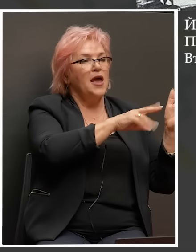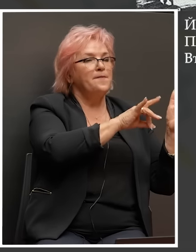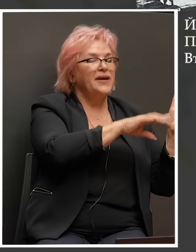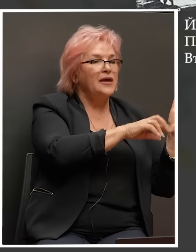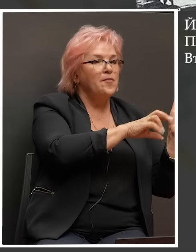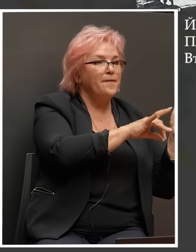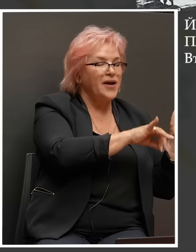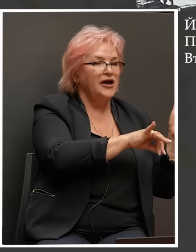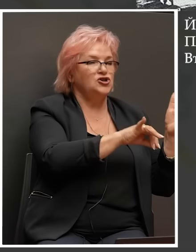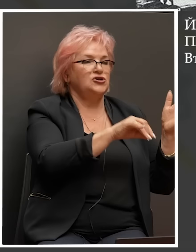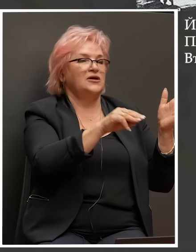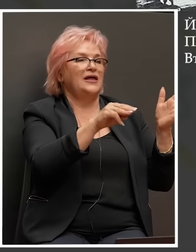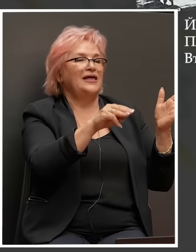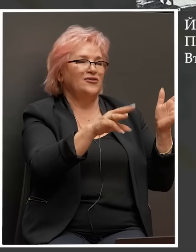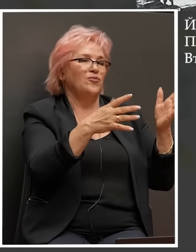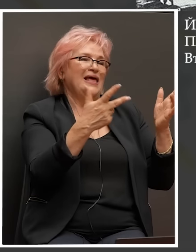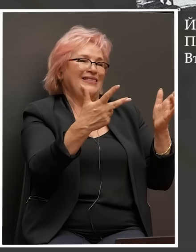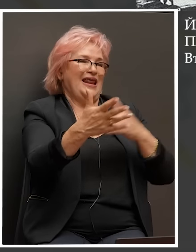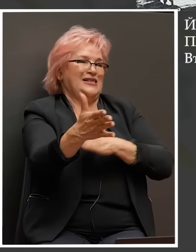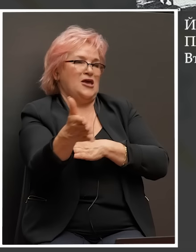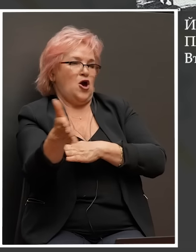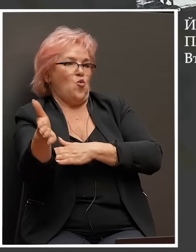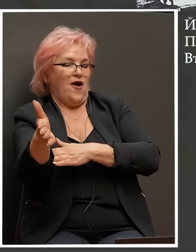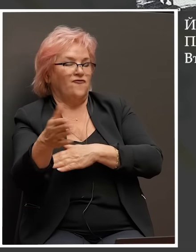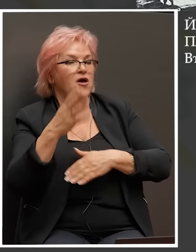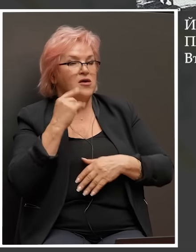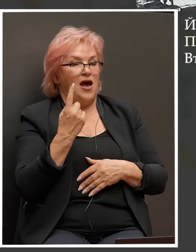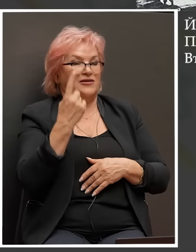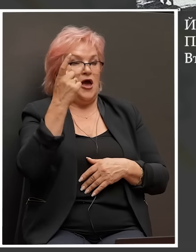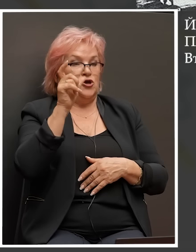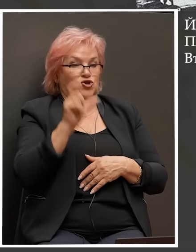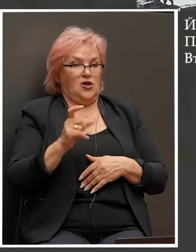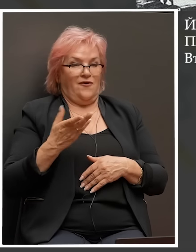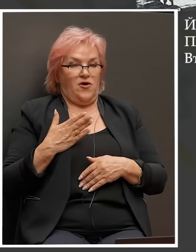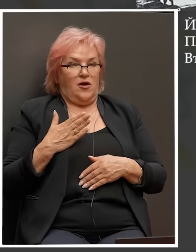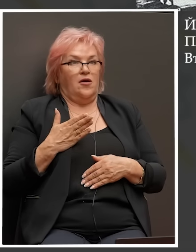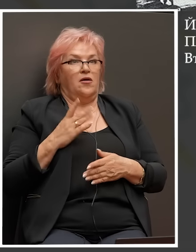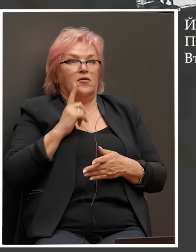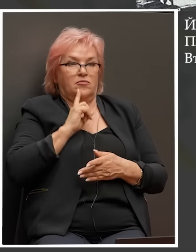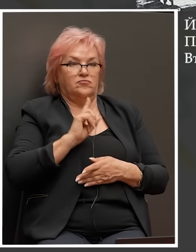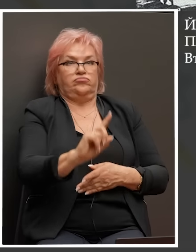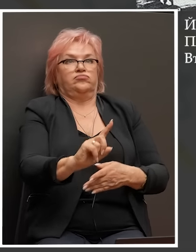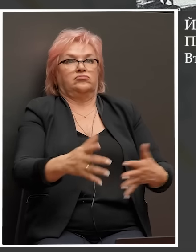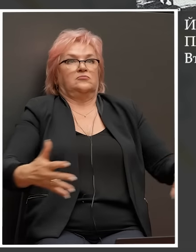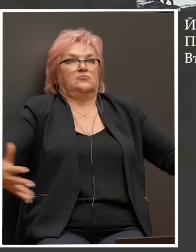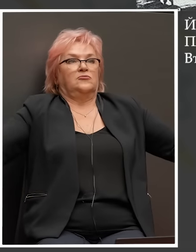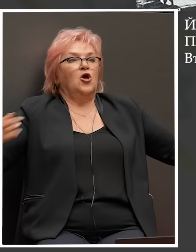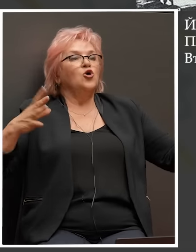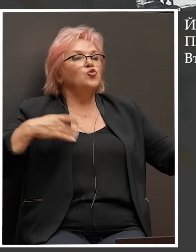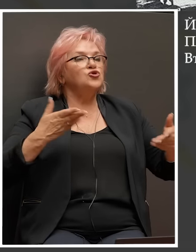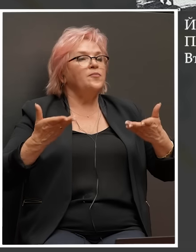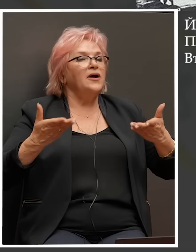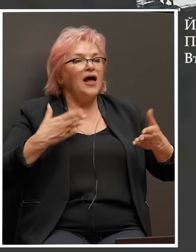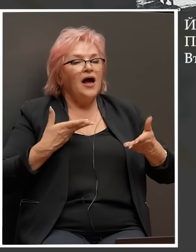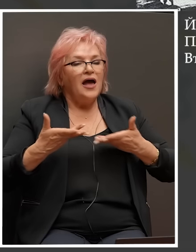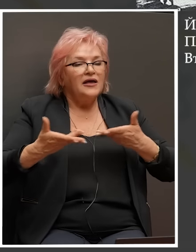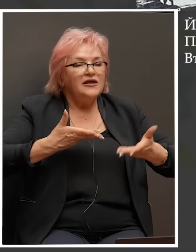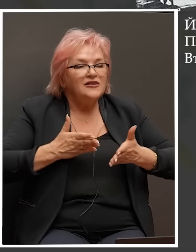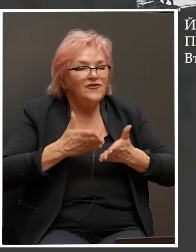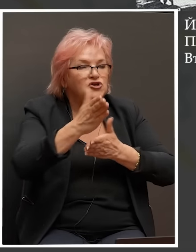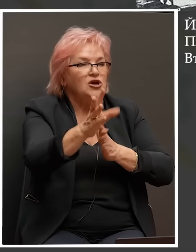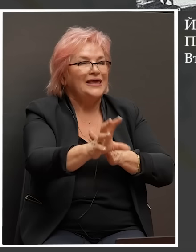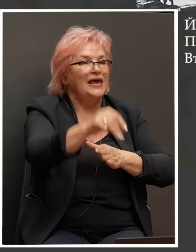брача, третья рука. Соответственно, когда выходил человек на эту огромную гигантскую территорию, нужно было организовать его движение к собору. Дело в